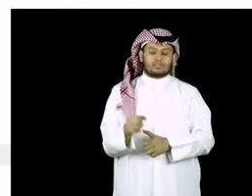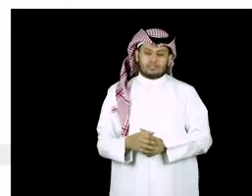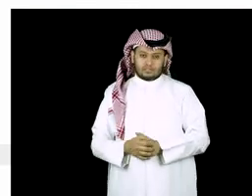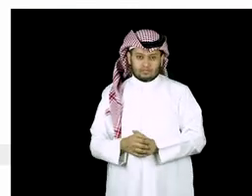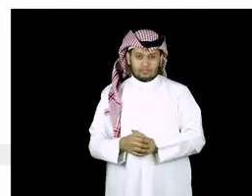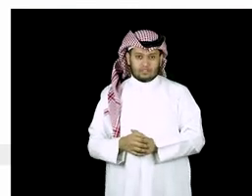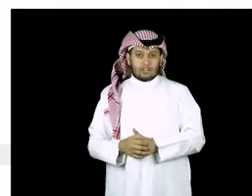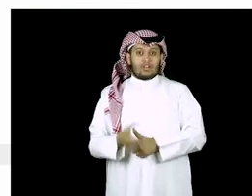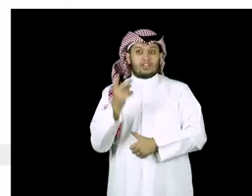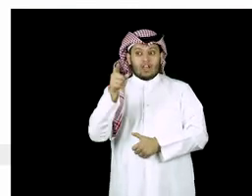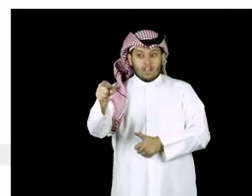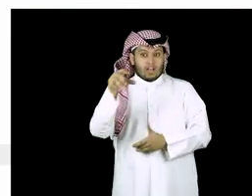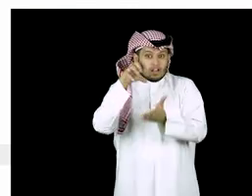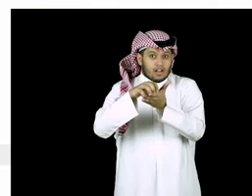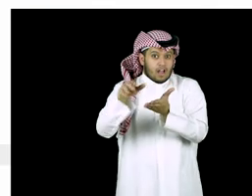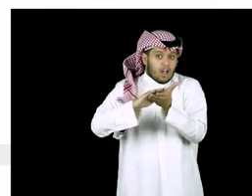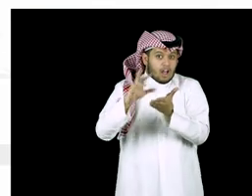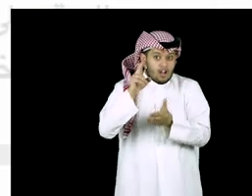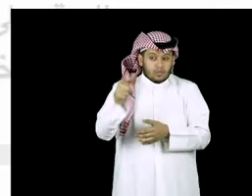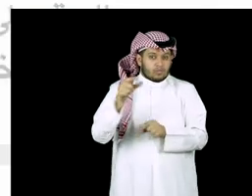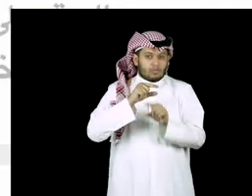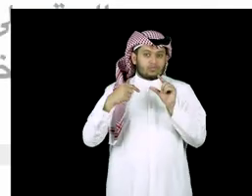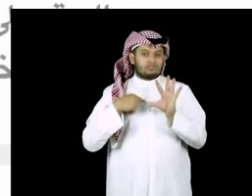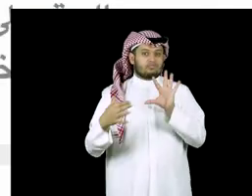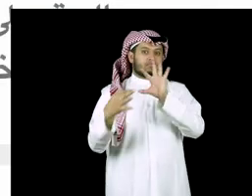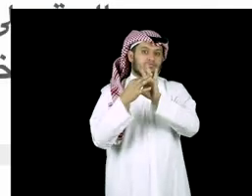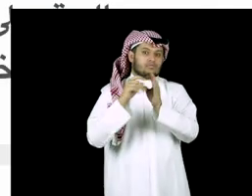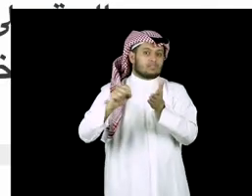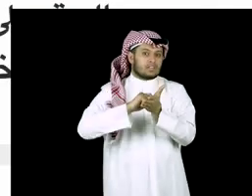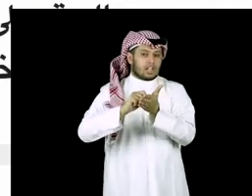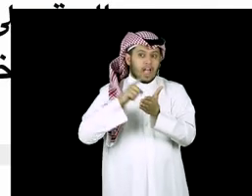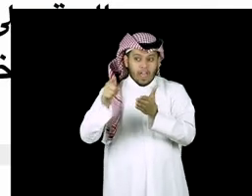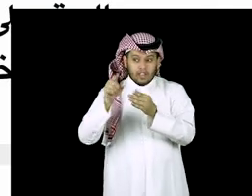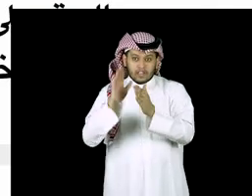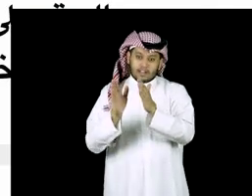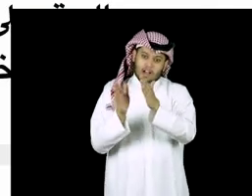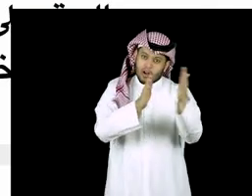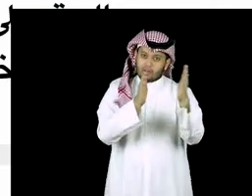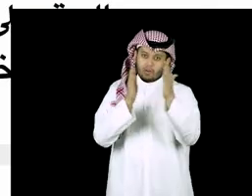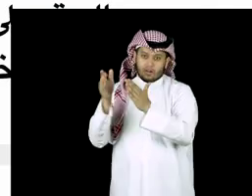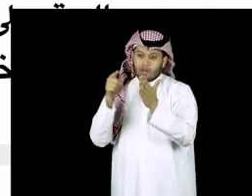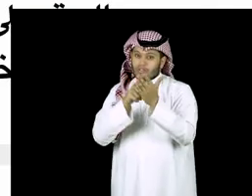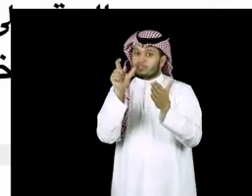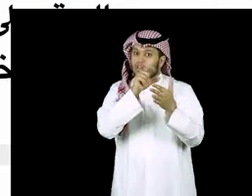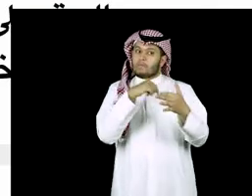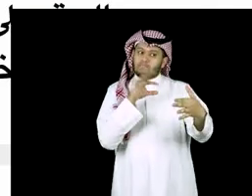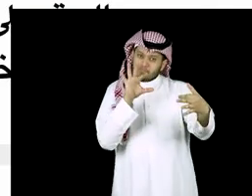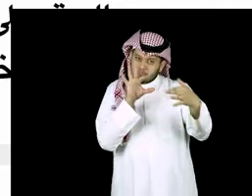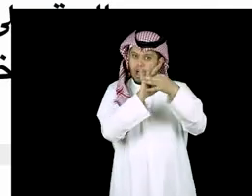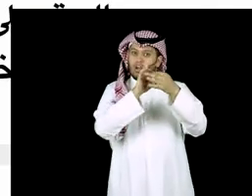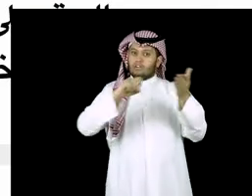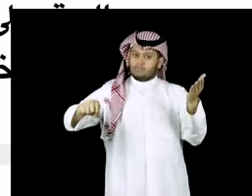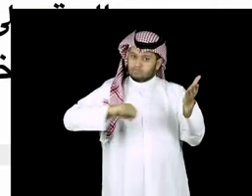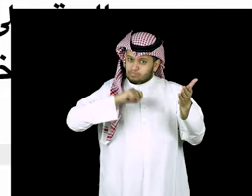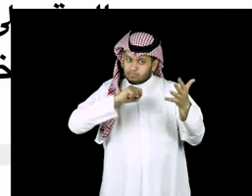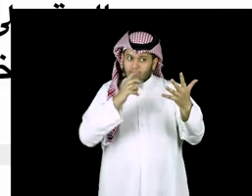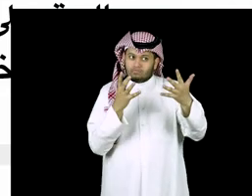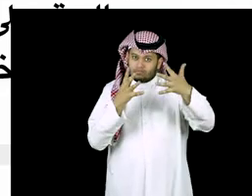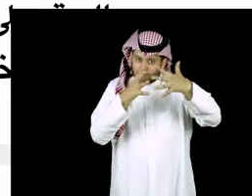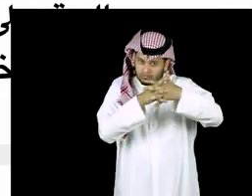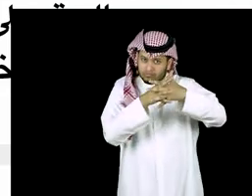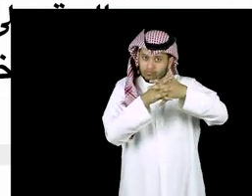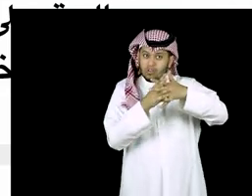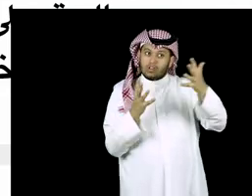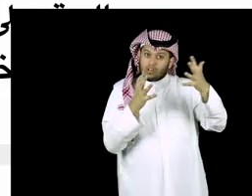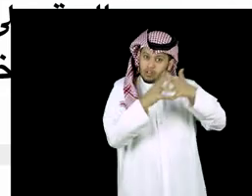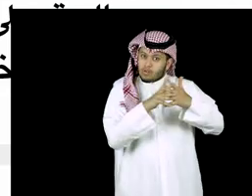القسم الثاني من دار الكفر هي دار العهد، وهي الدار التي ترتبط مع دار الإسلام بعهود ومواثيق،